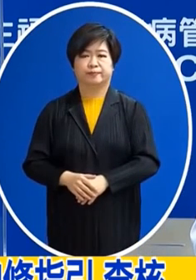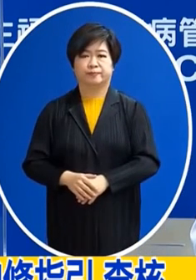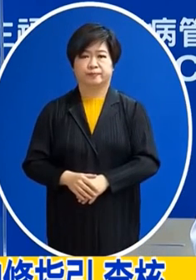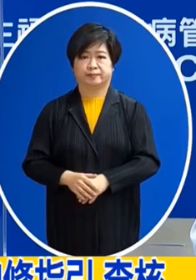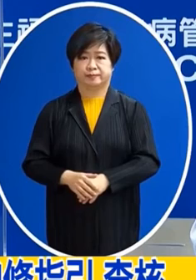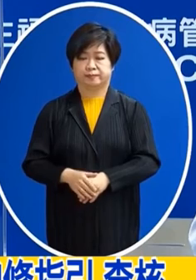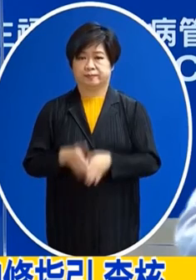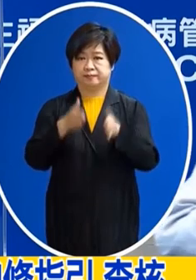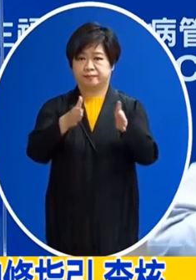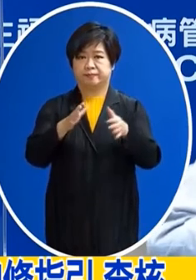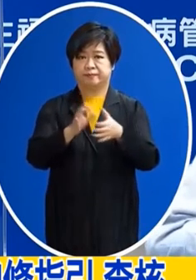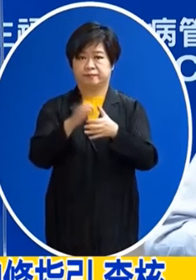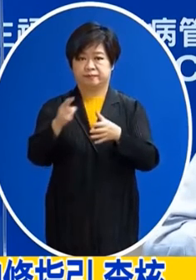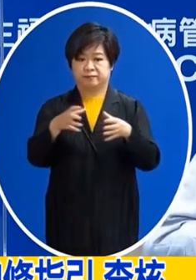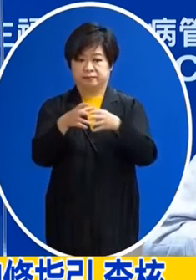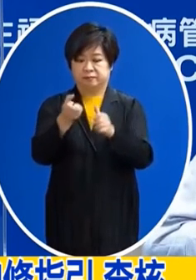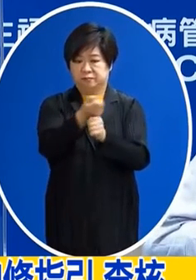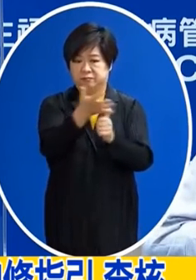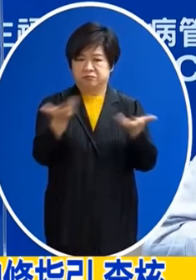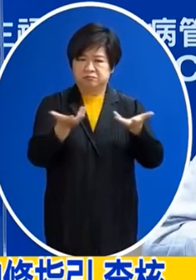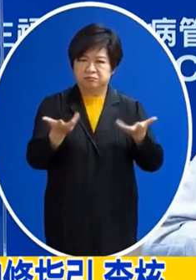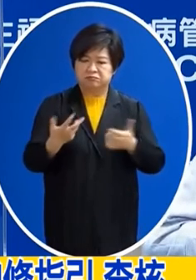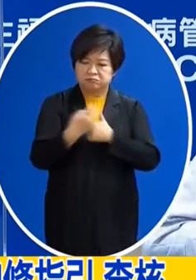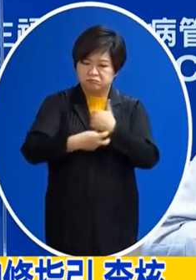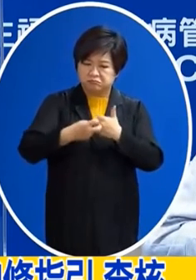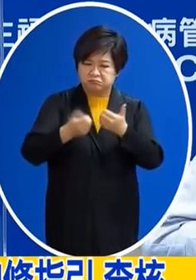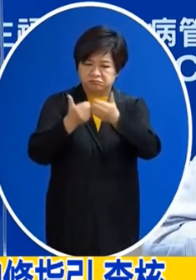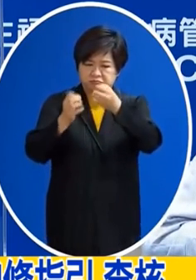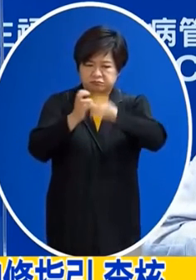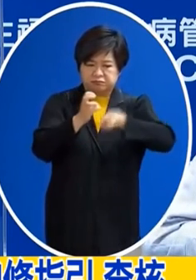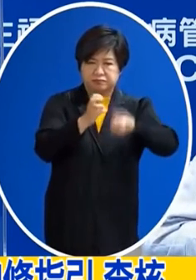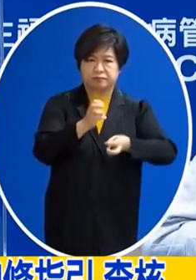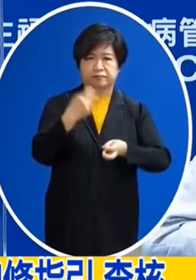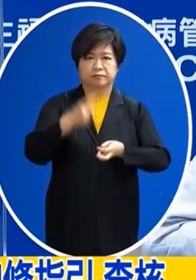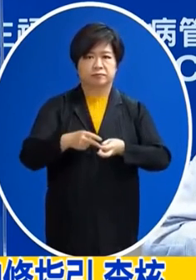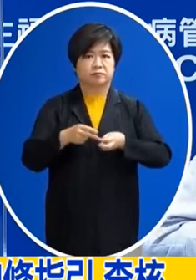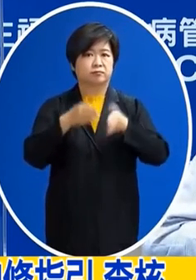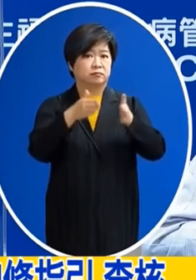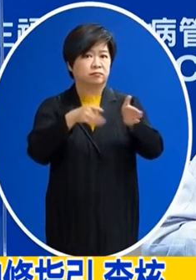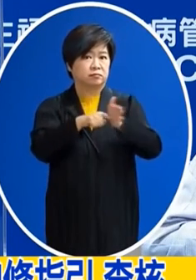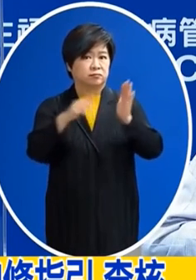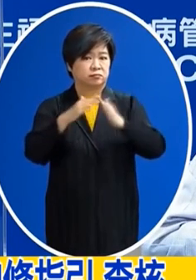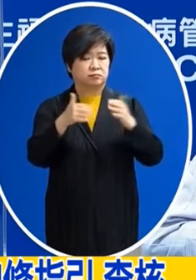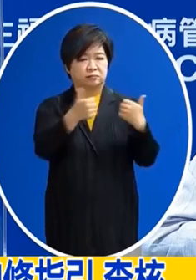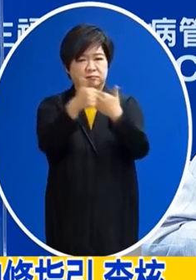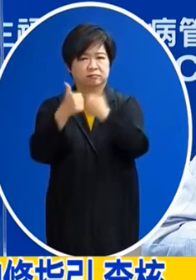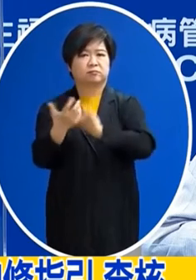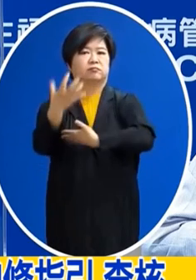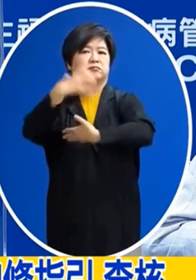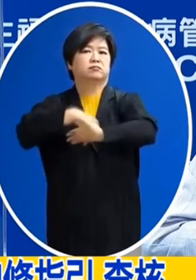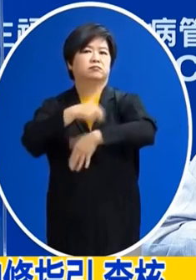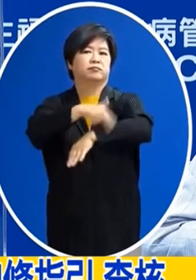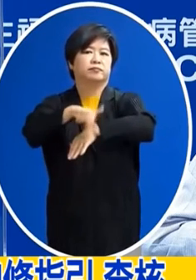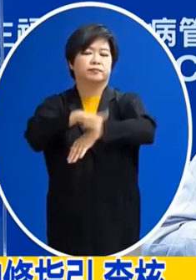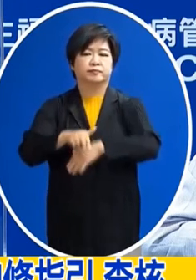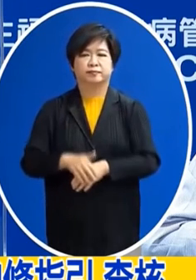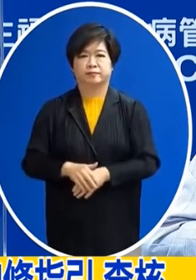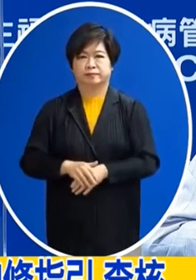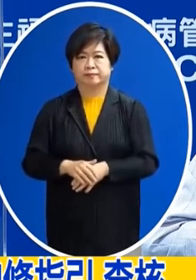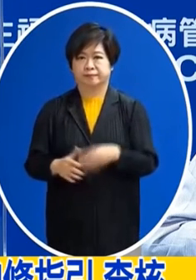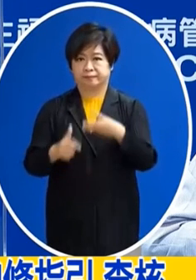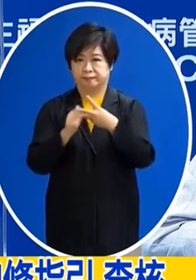会针对这一次的群聚事件进行检讨分析。那跟相关专家讨论后纳入指引。那第三个就